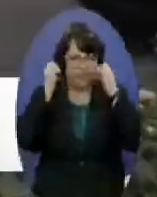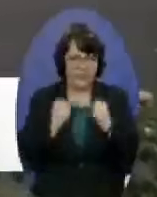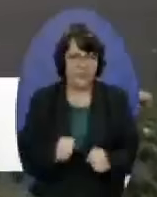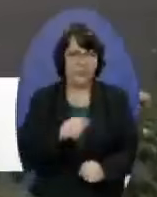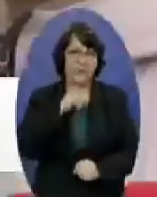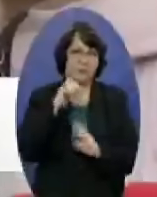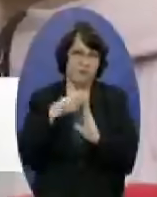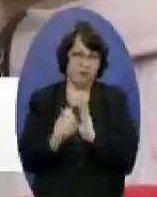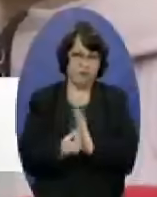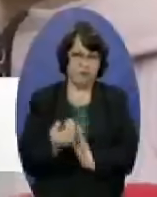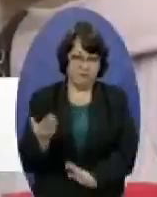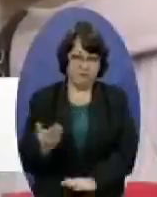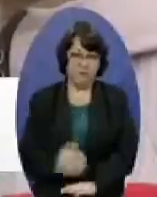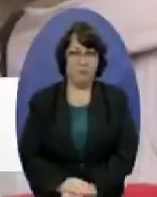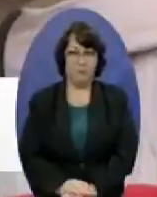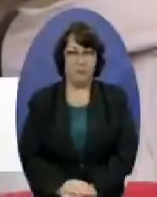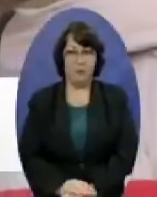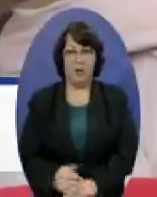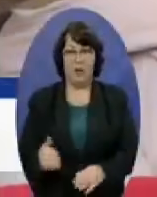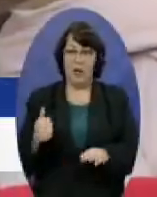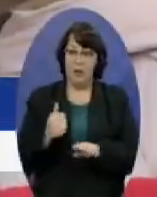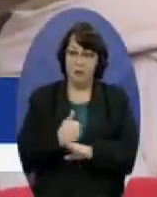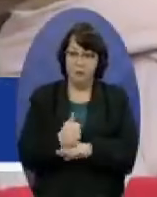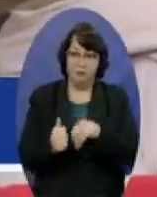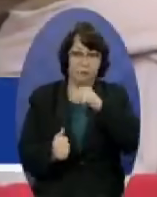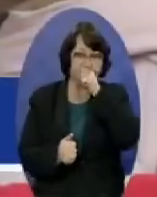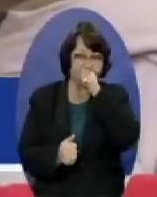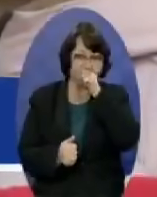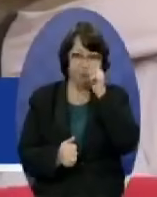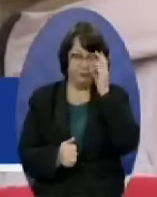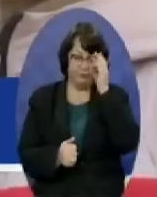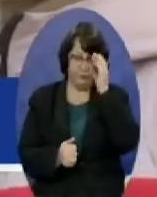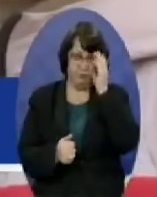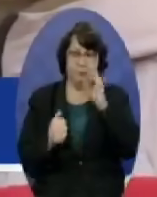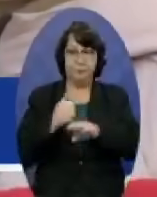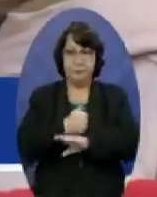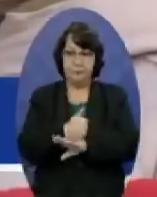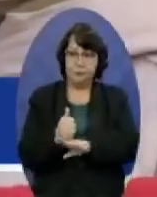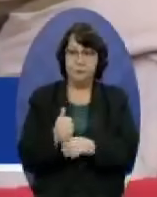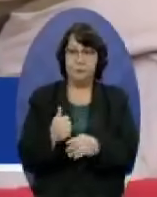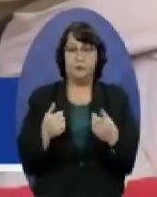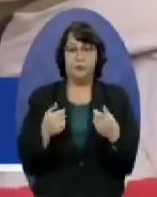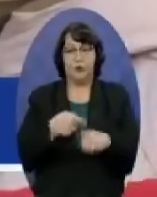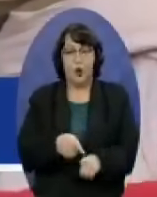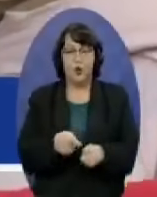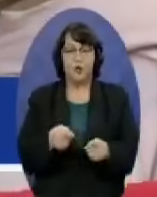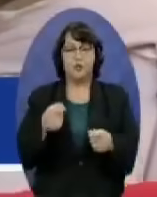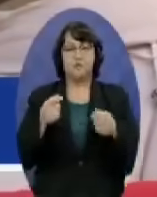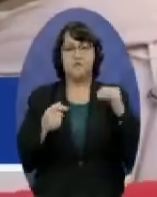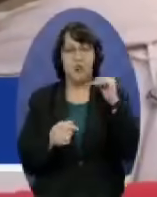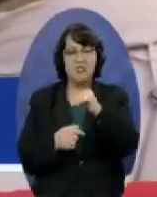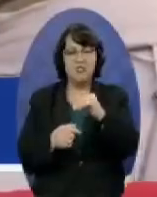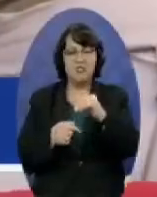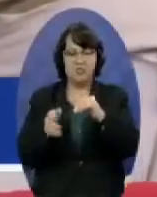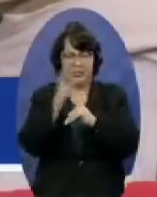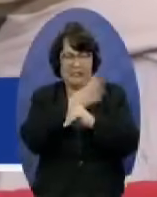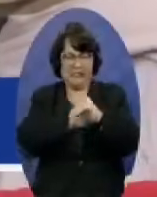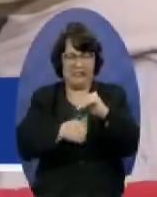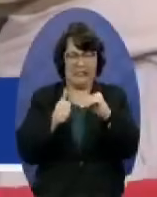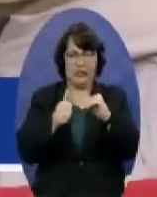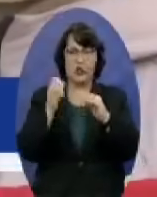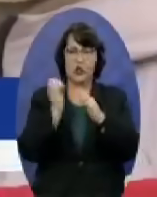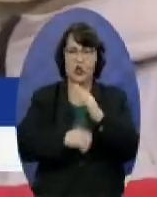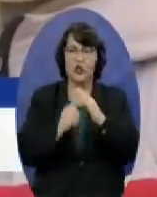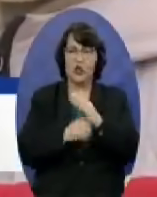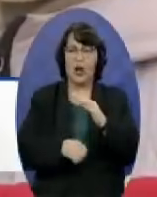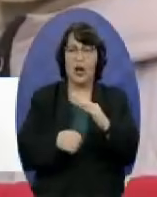олно. Иж бүр аяллаа юнимок ч юм уу аяллаа нөгөө машинтай л байх ёстой гэж нэг юм буруу ойлголт авснаас болоод аялалдаа